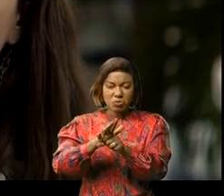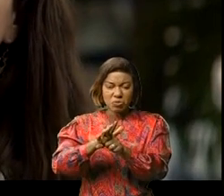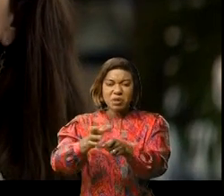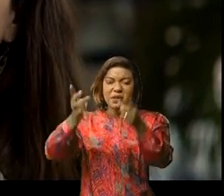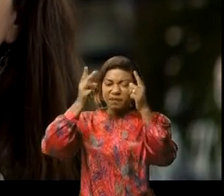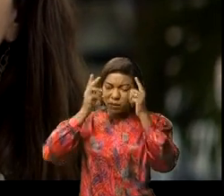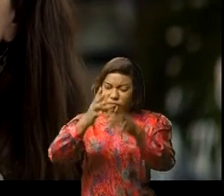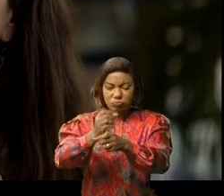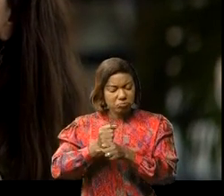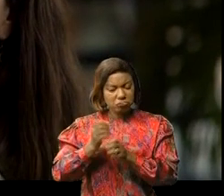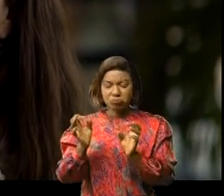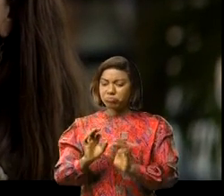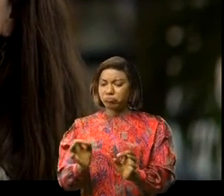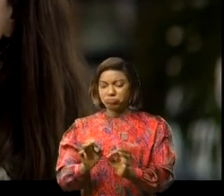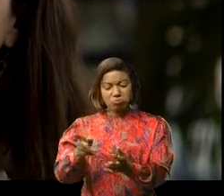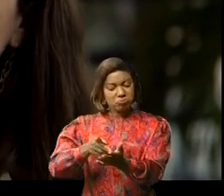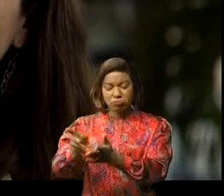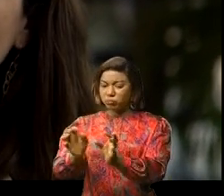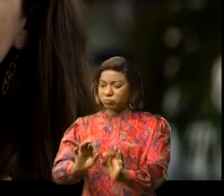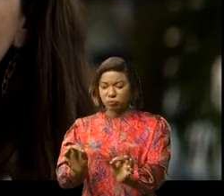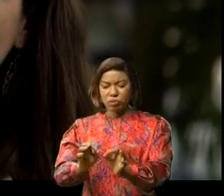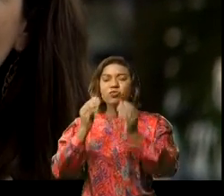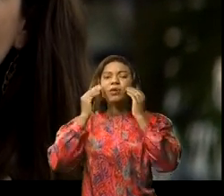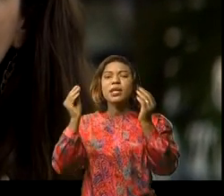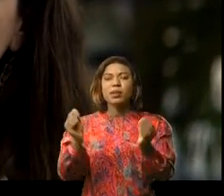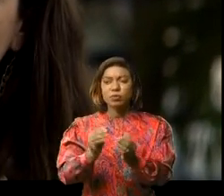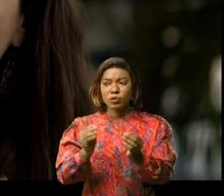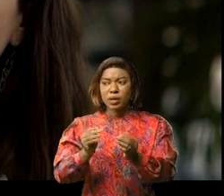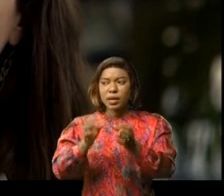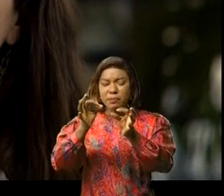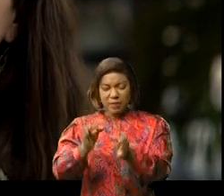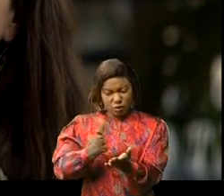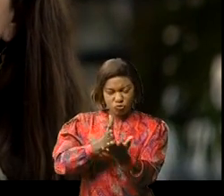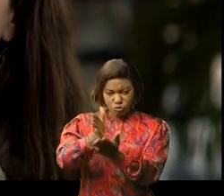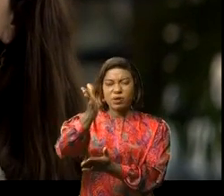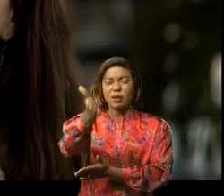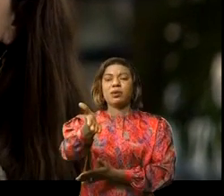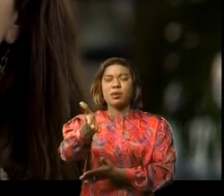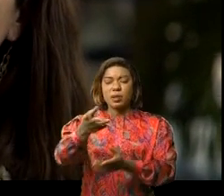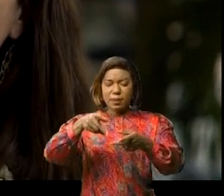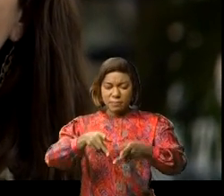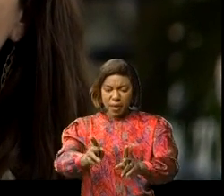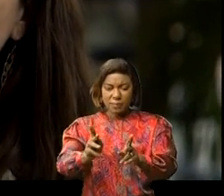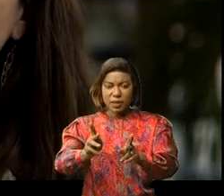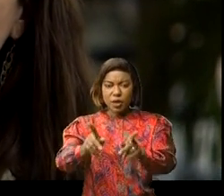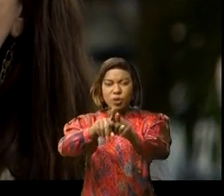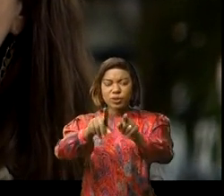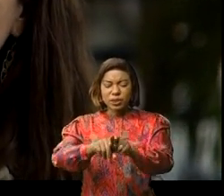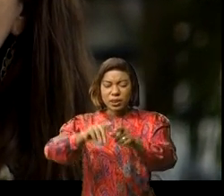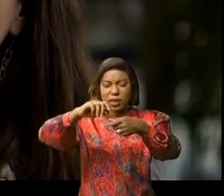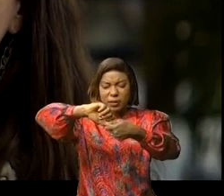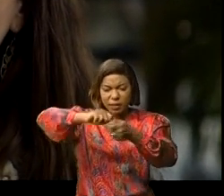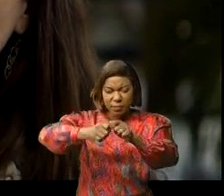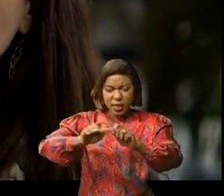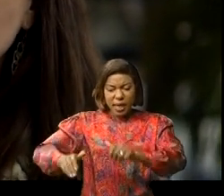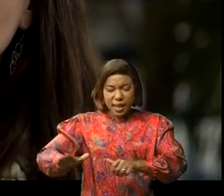pas reçu une réparation. La réparation, par contre, c'est un droit. Ça leur a permis vraiment à reconstruire